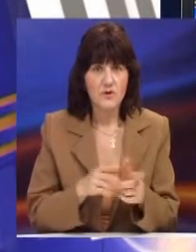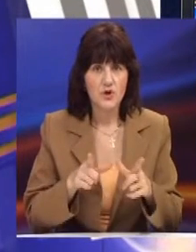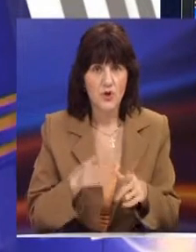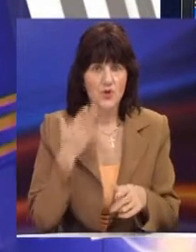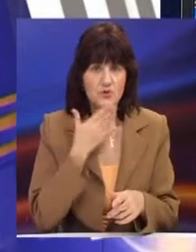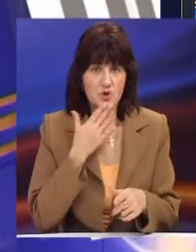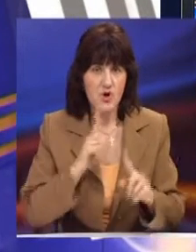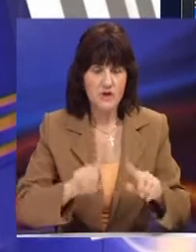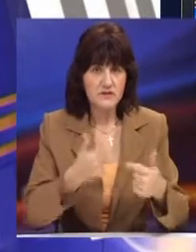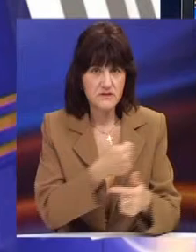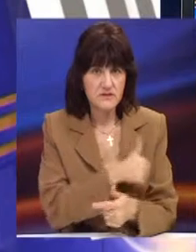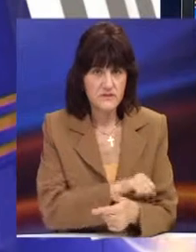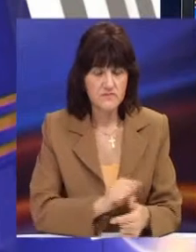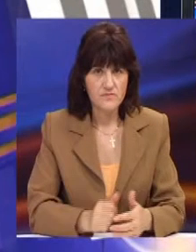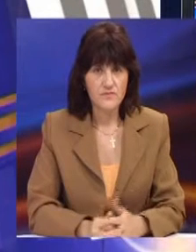u školskoj